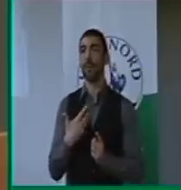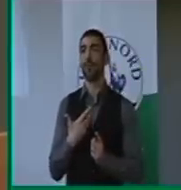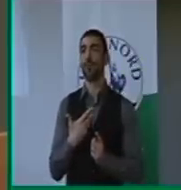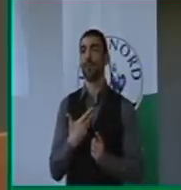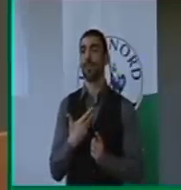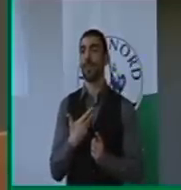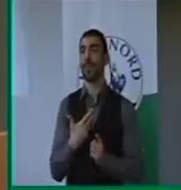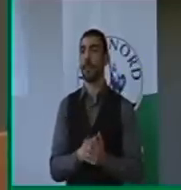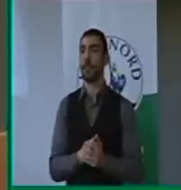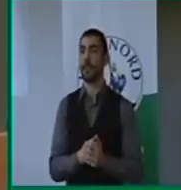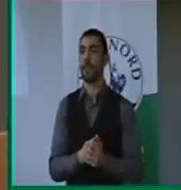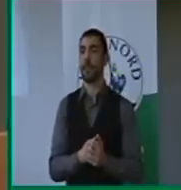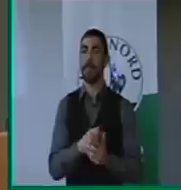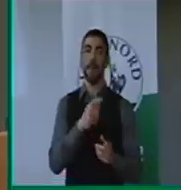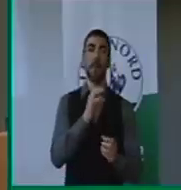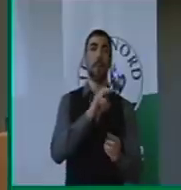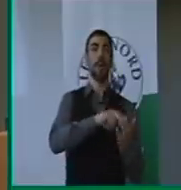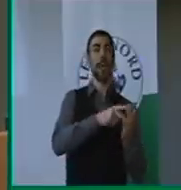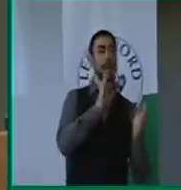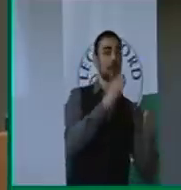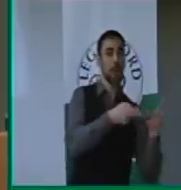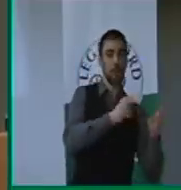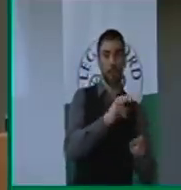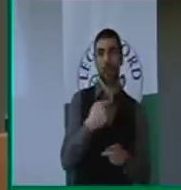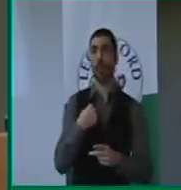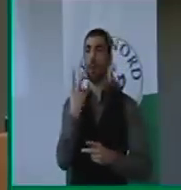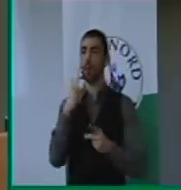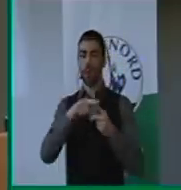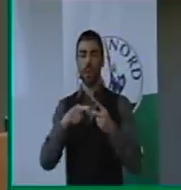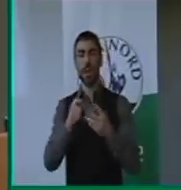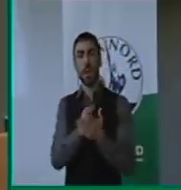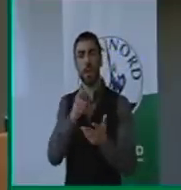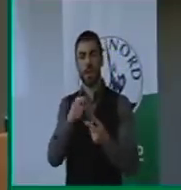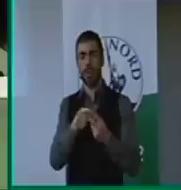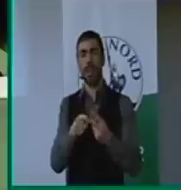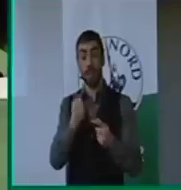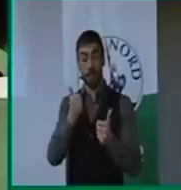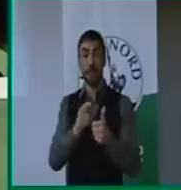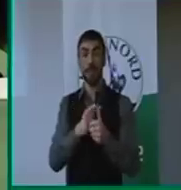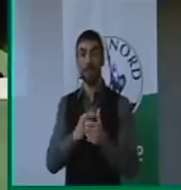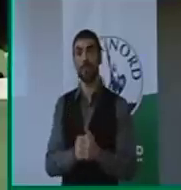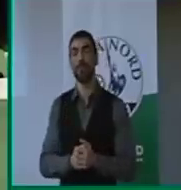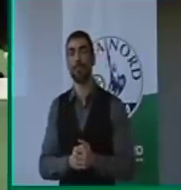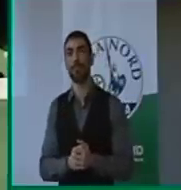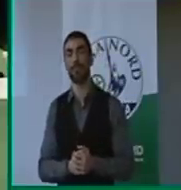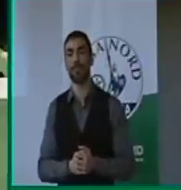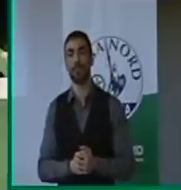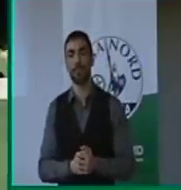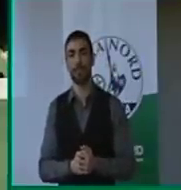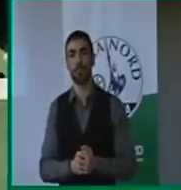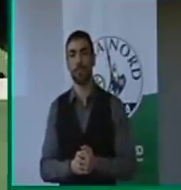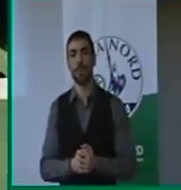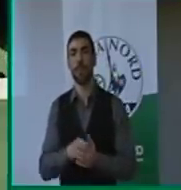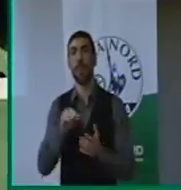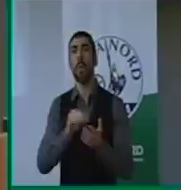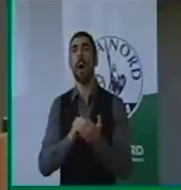relazioni che entrano sul tecnico Io volevo solo citarvi su due punti importanti Il primo è il seguente Quando un